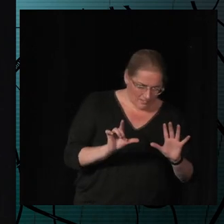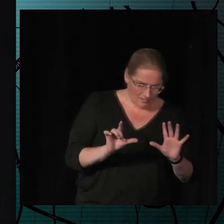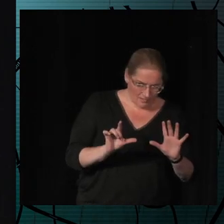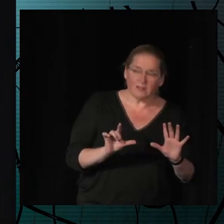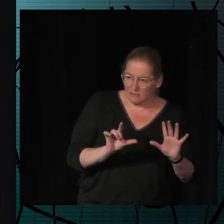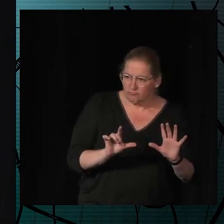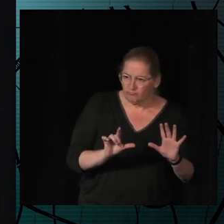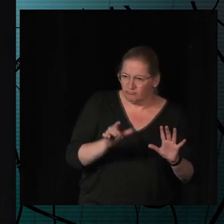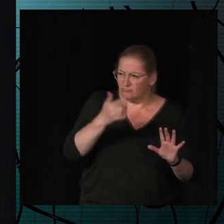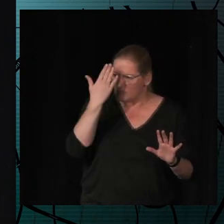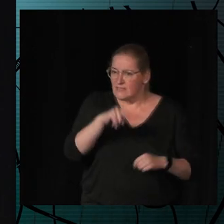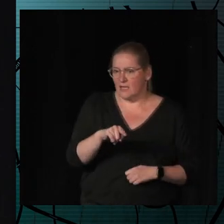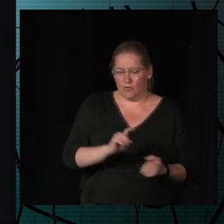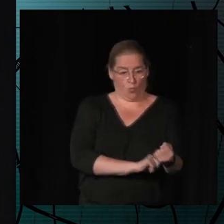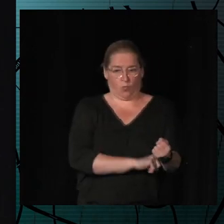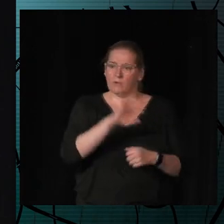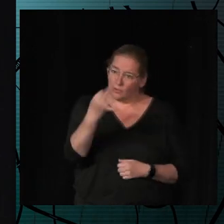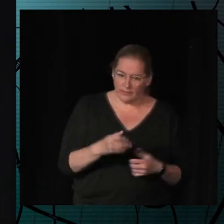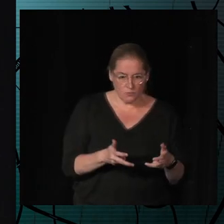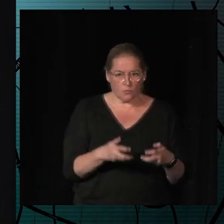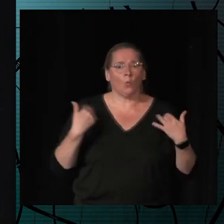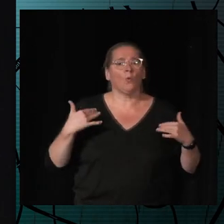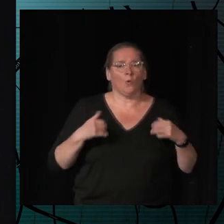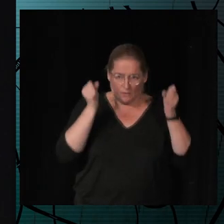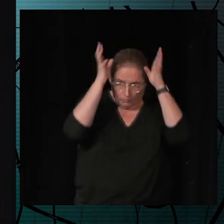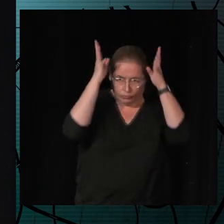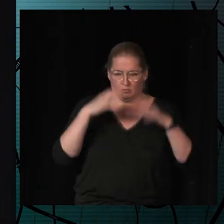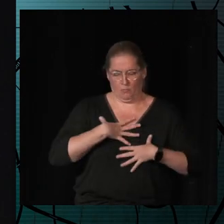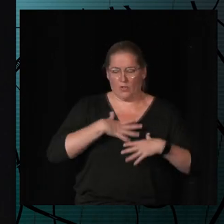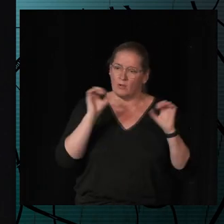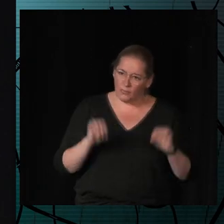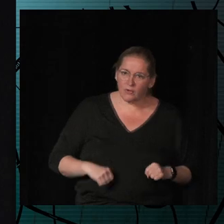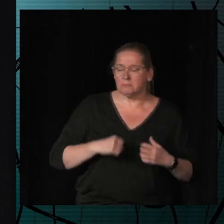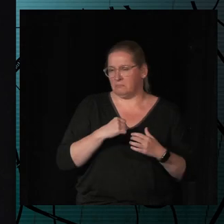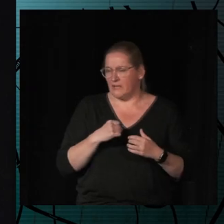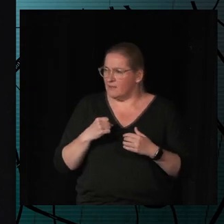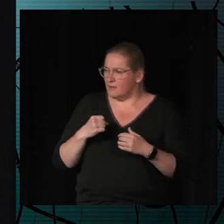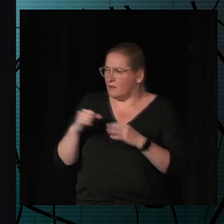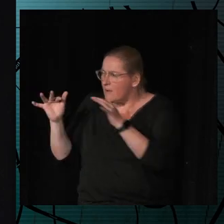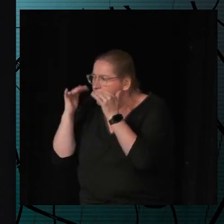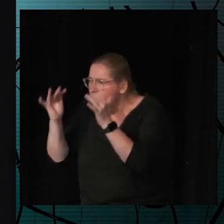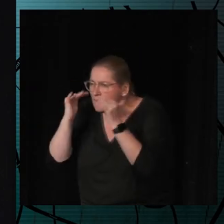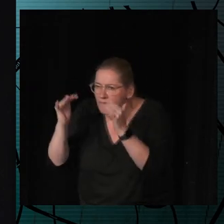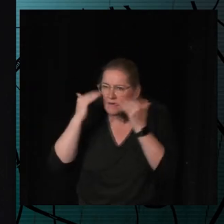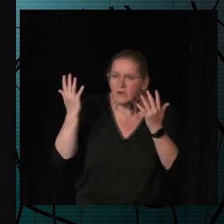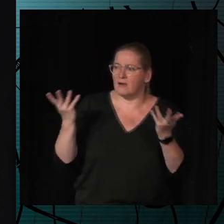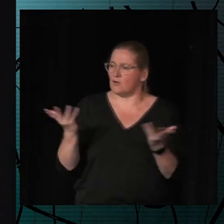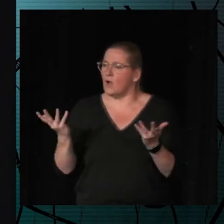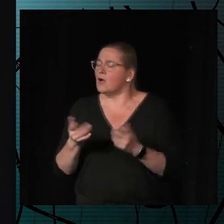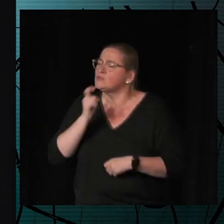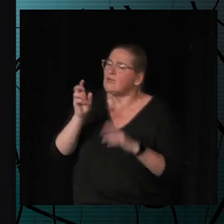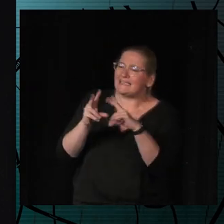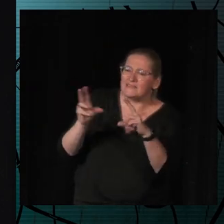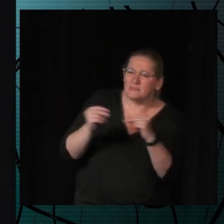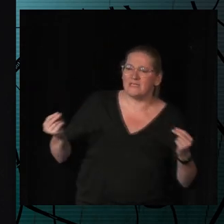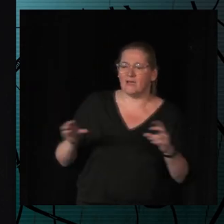rappelle qui est un un jeu stressant on on peut le dire lui il peut faire peur qui qui se nourrit justement de toute cette cette vague dont tu parlais